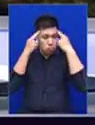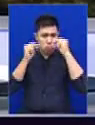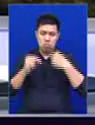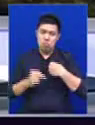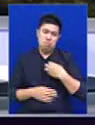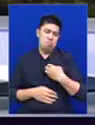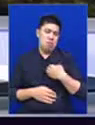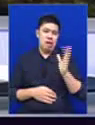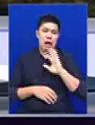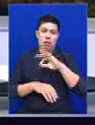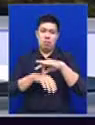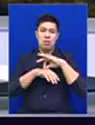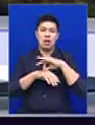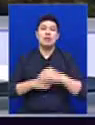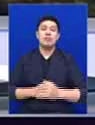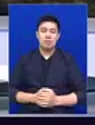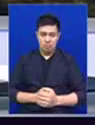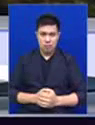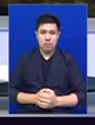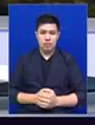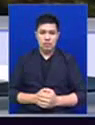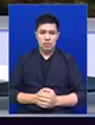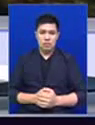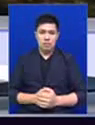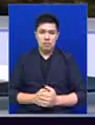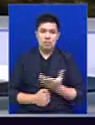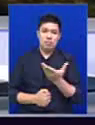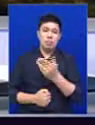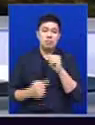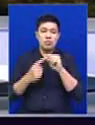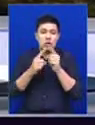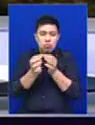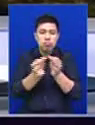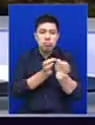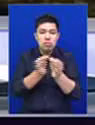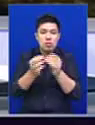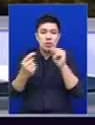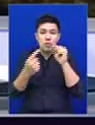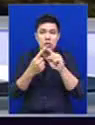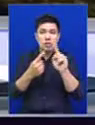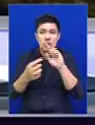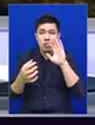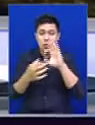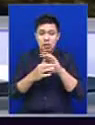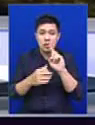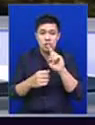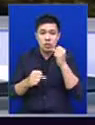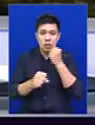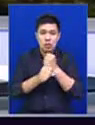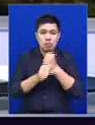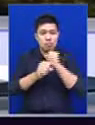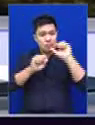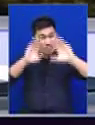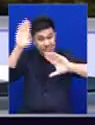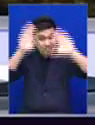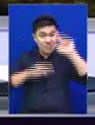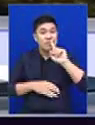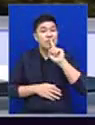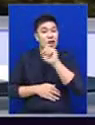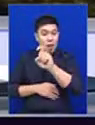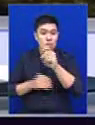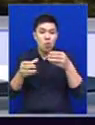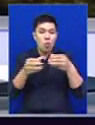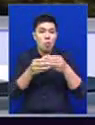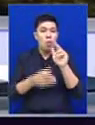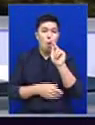การอำนาจเช่นเดียวกันค่ะ นอกจากนี้นะครับมีเรื่องของการทำความเข้าใจเกี่ยวกับเรื่องการทำประชามตินะครับซึ่งวันนี้ทางก